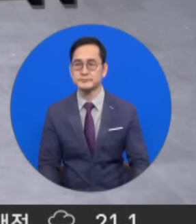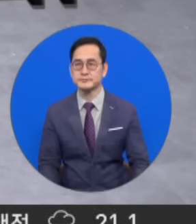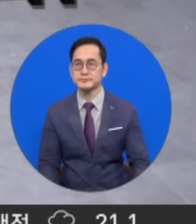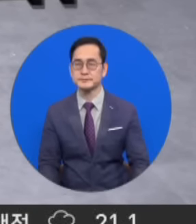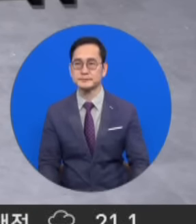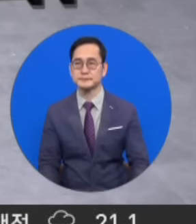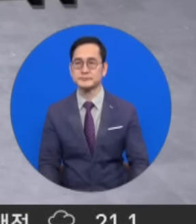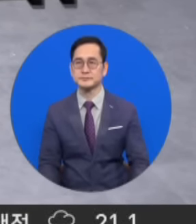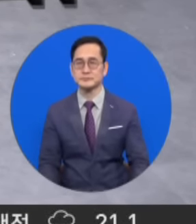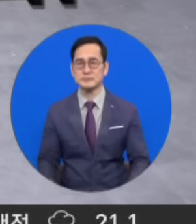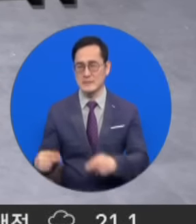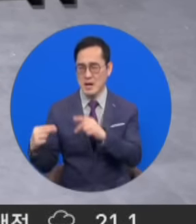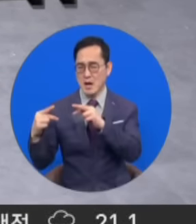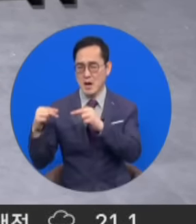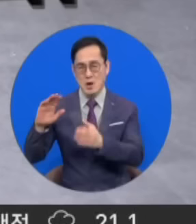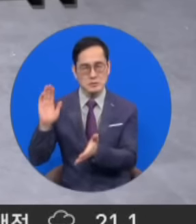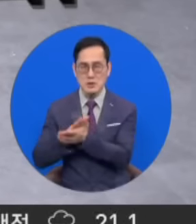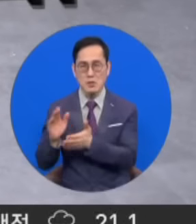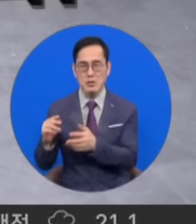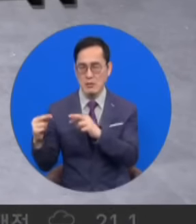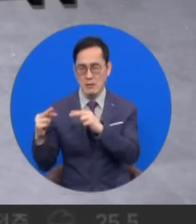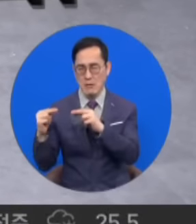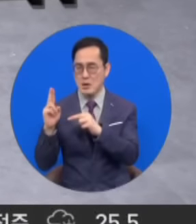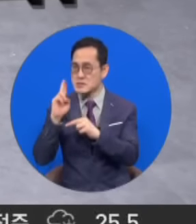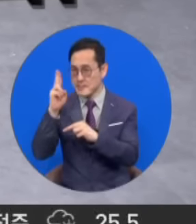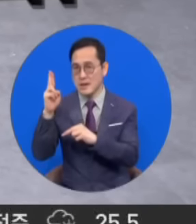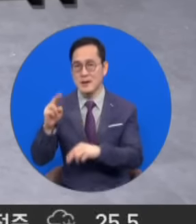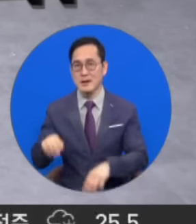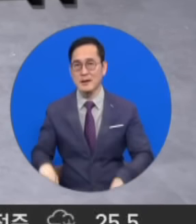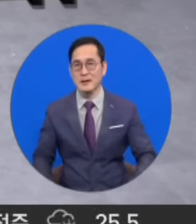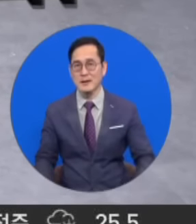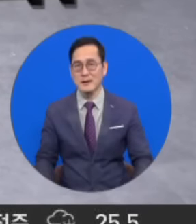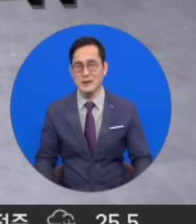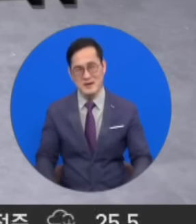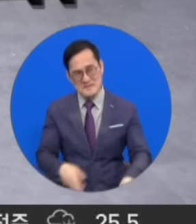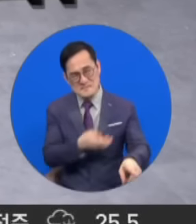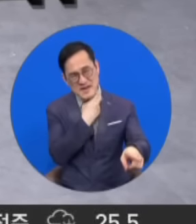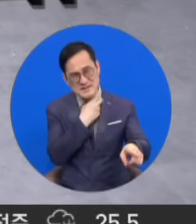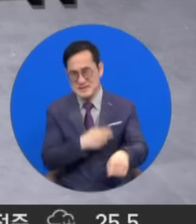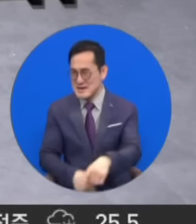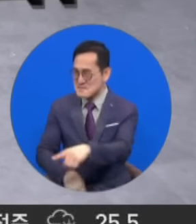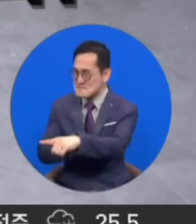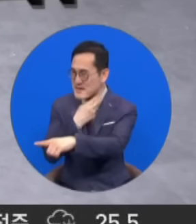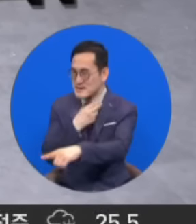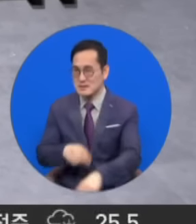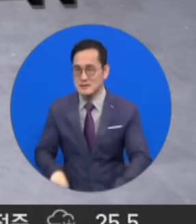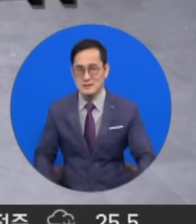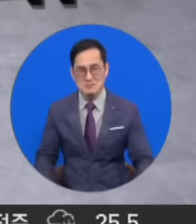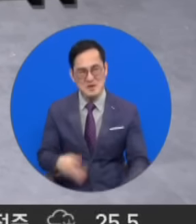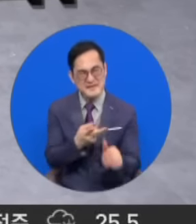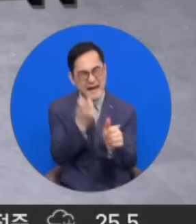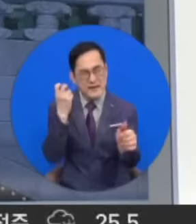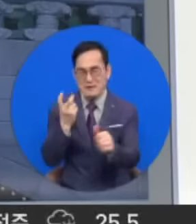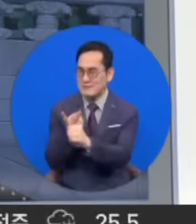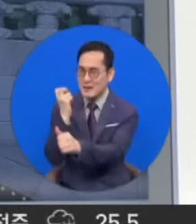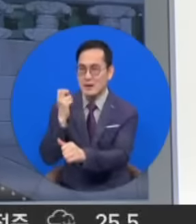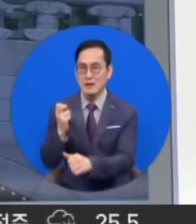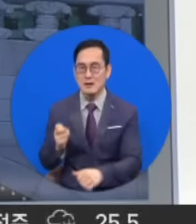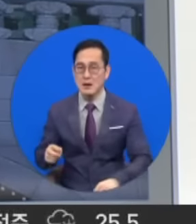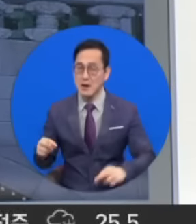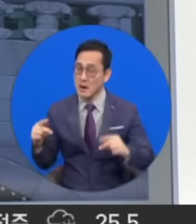열기를 넘어서 과열 수준입니다. 배신자를 넘어서 탄핵까지 사회 전당대회다 이런 얘기도 나오고